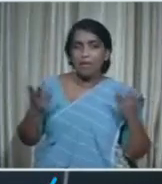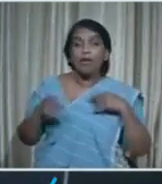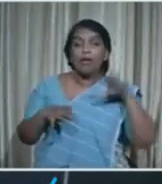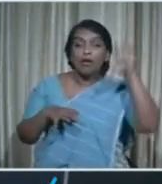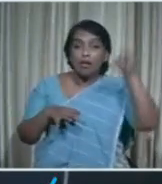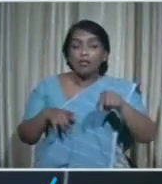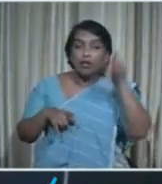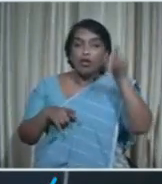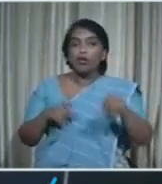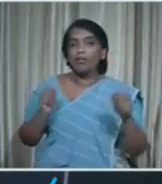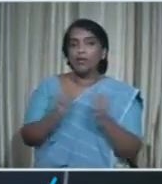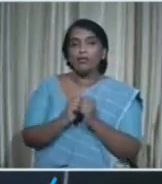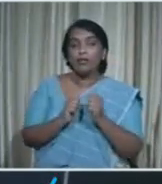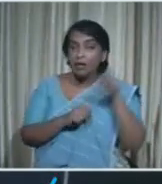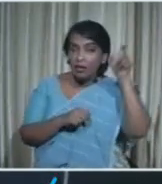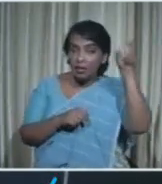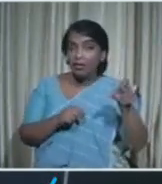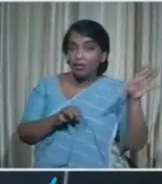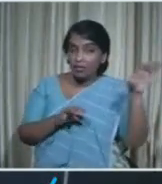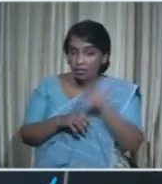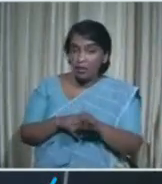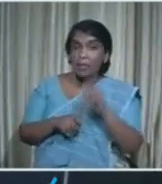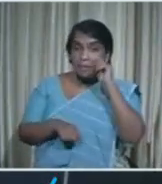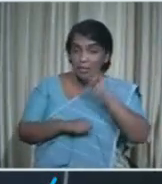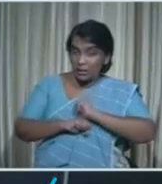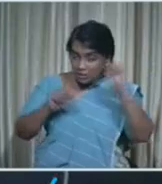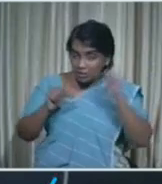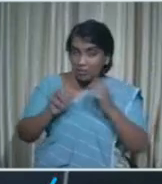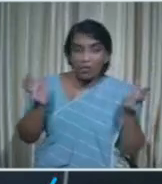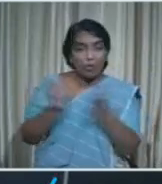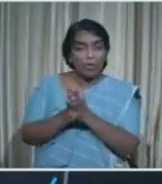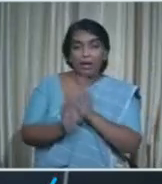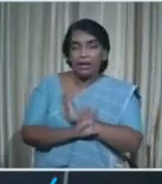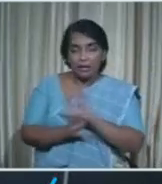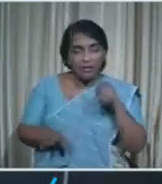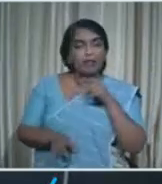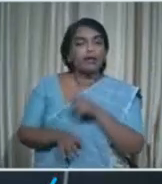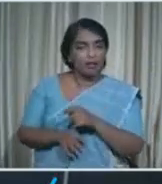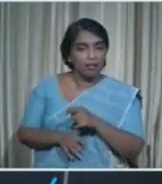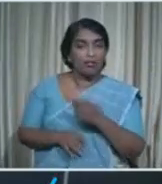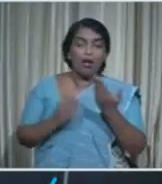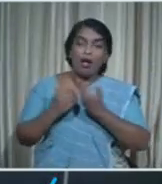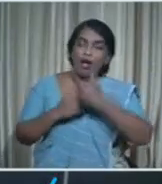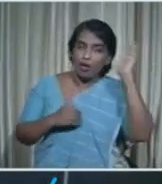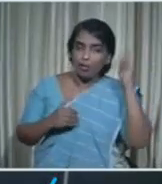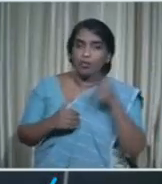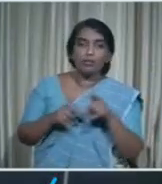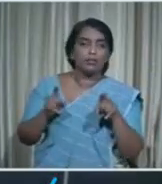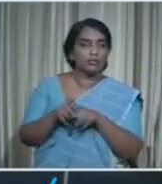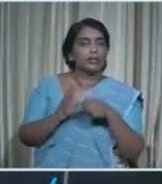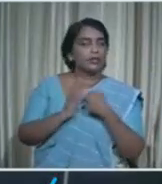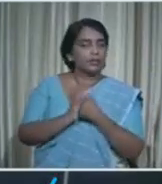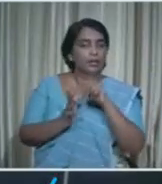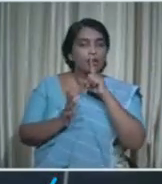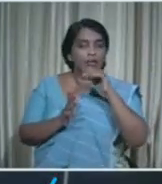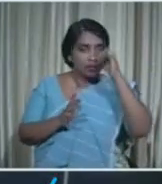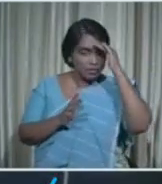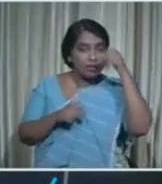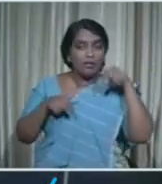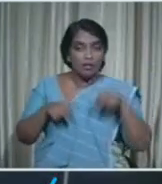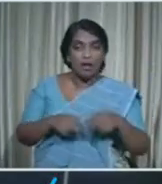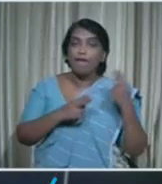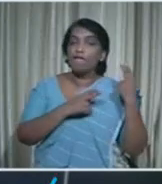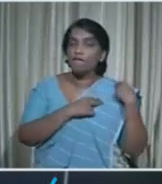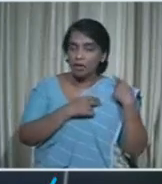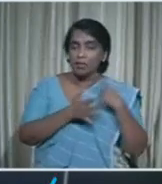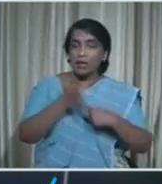මොකද කරන්නේ ඒ පත් වෙන එක්කලාට මේ ජනතා අරගලයේ කොටසක් නෙවෙයි කියලා එයාවත් යවන්නද තේින්ද කරු කතා නාගතුමනි මේ වගකීම්